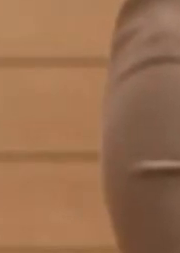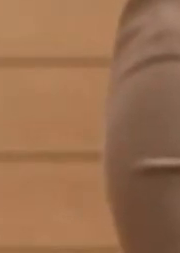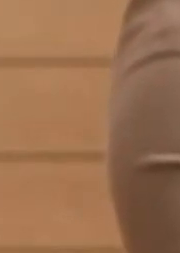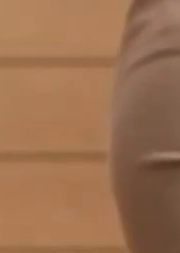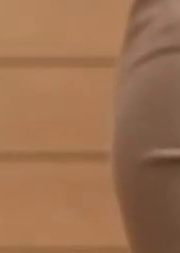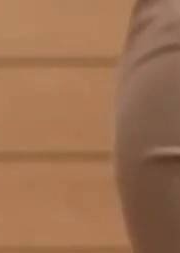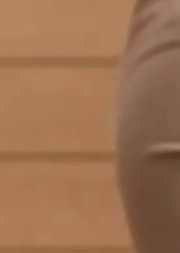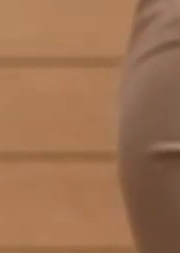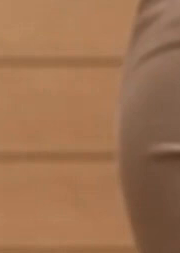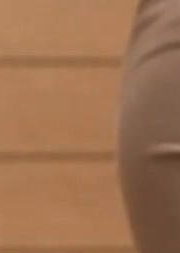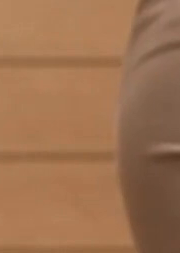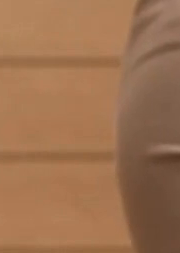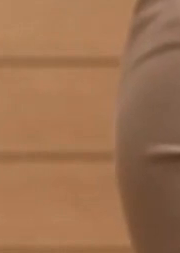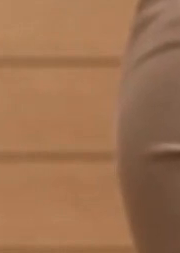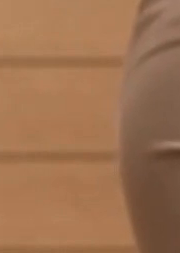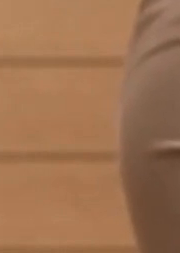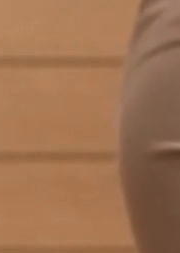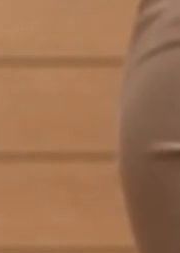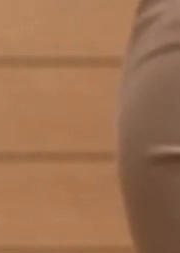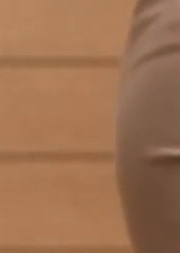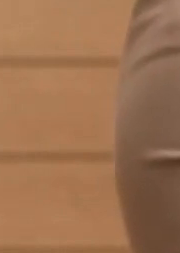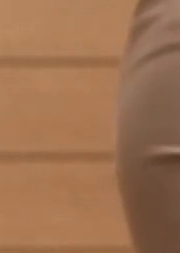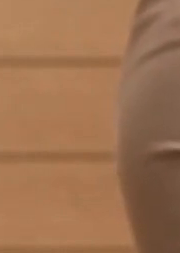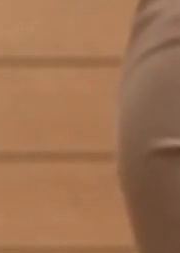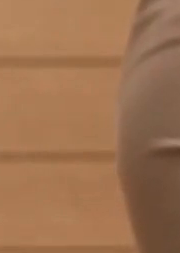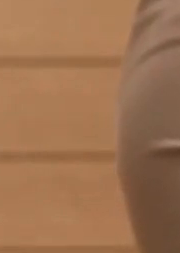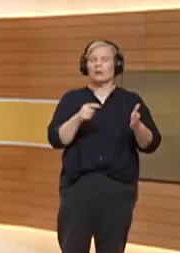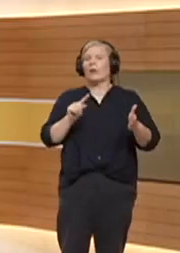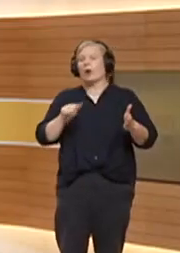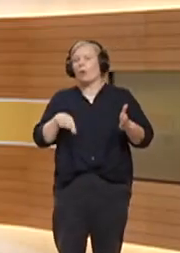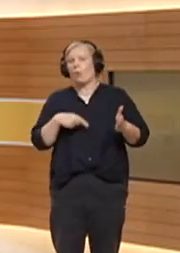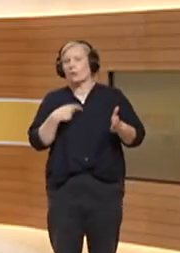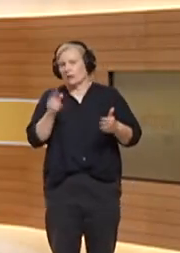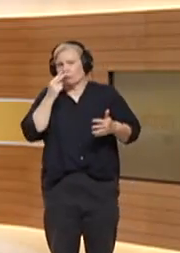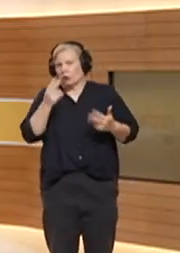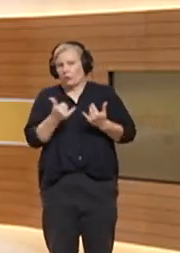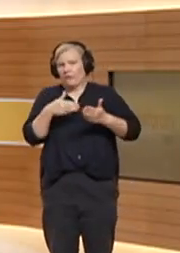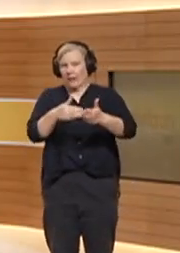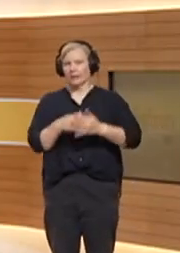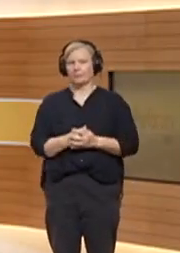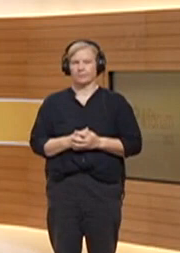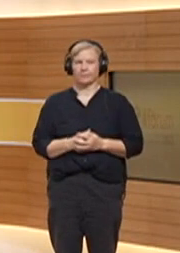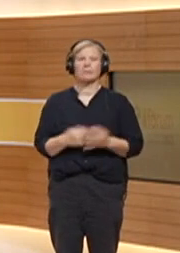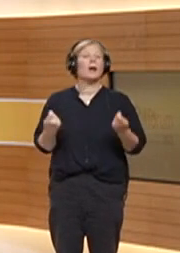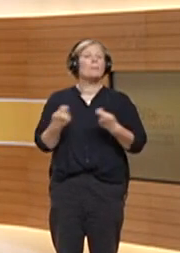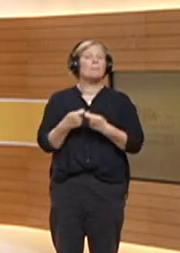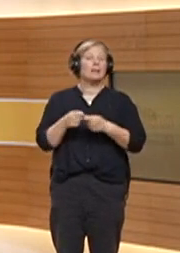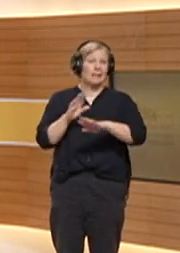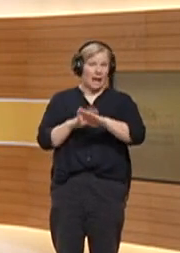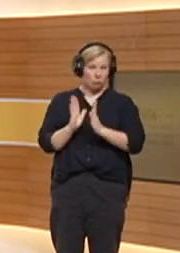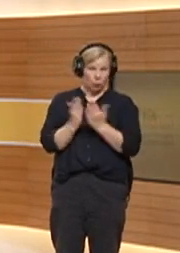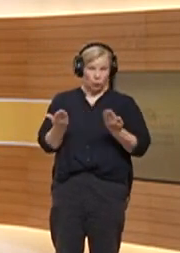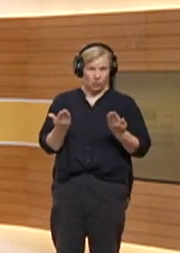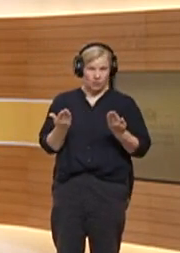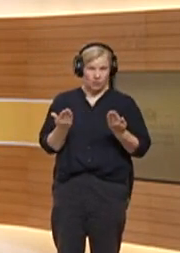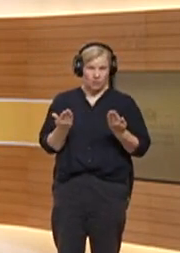Sie sagen, ja, da haben wir eine Lücke und dann können Sie sehen, was Sie da machen kann. Denn das Magnethandbuch ist ein Handbuch